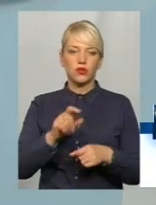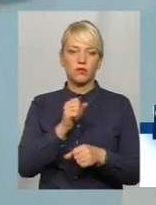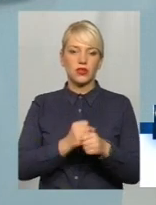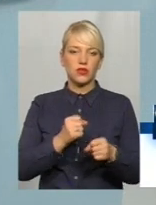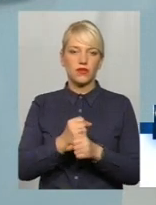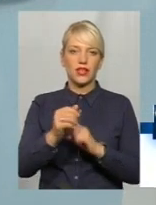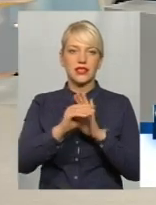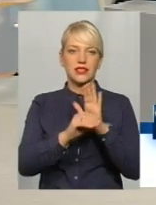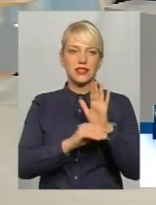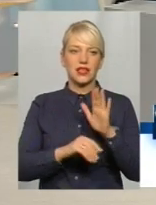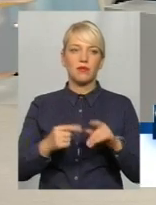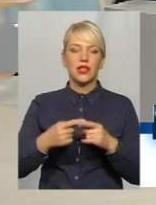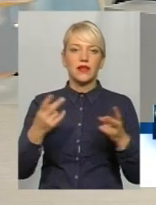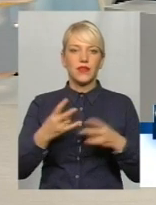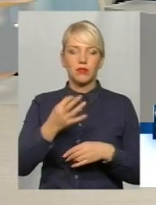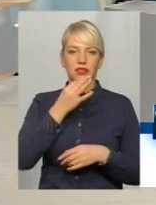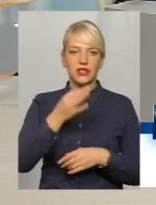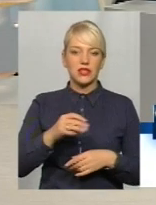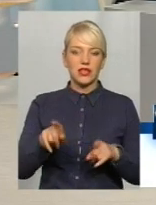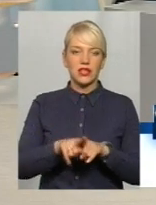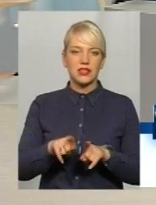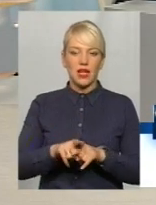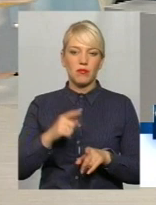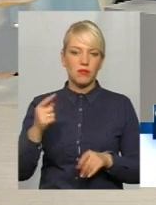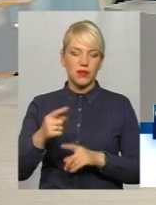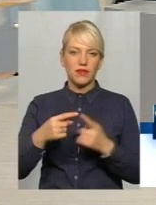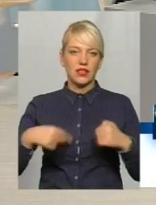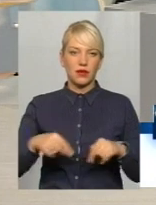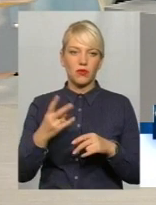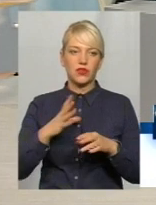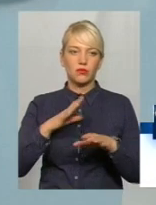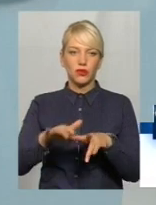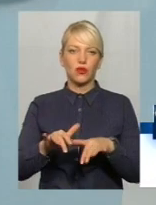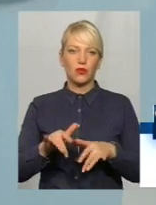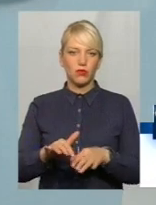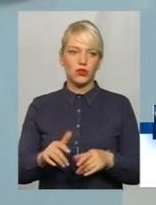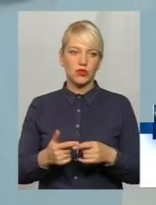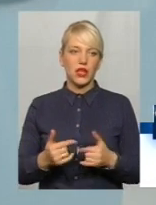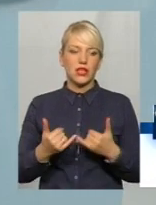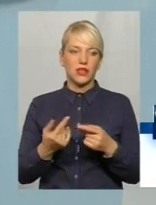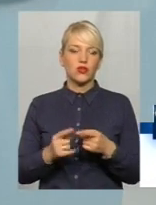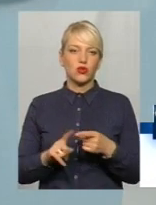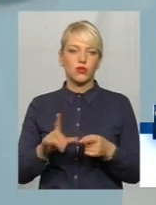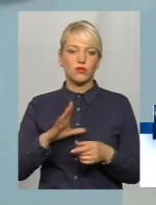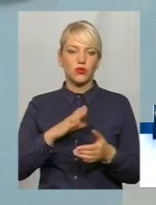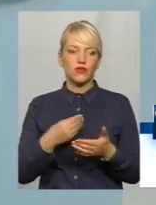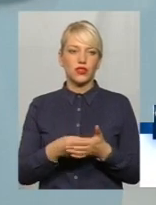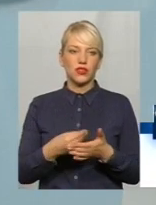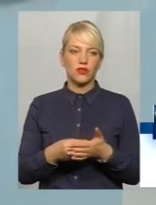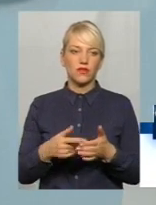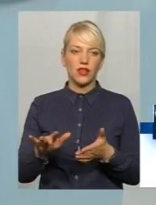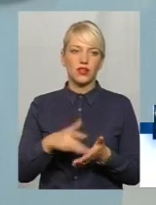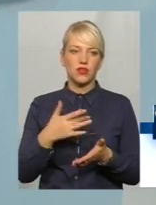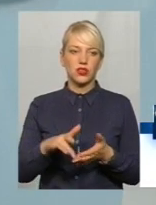система, маю сказати, що так само первинна ланка має бути комп'ютеризована, для того, щоб відбулось оте фінансування в розрахунку